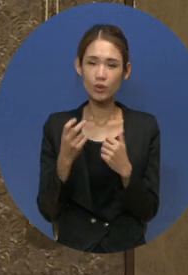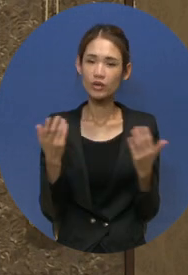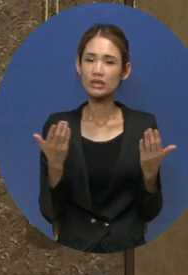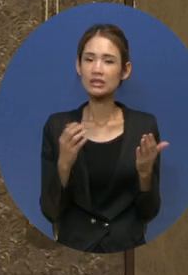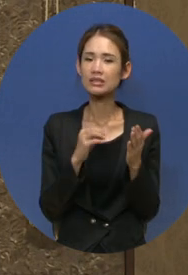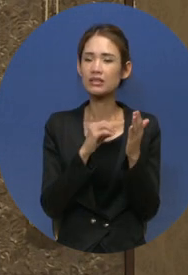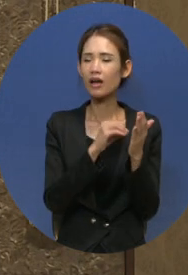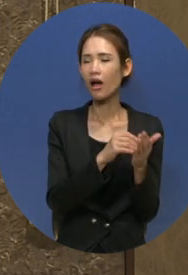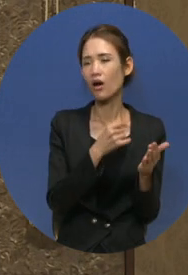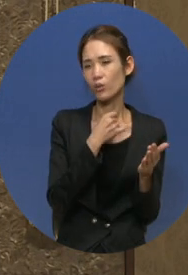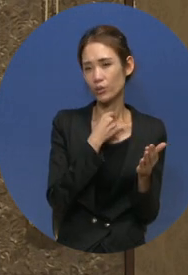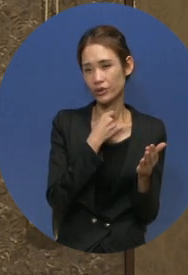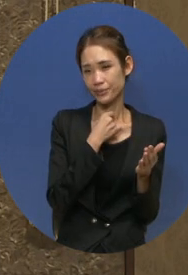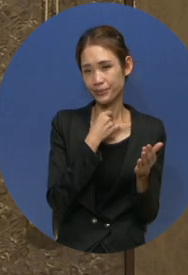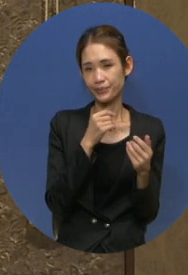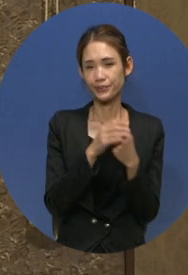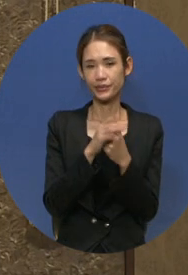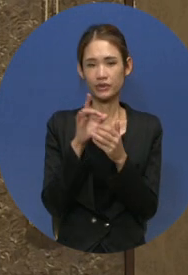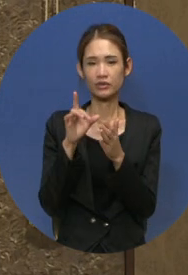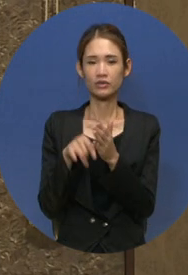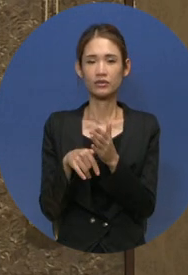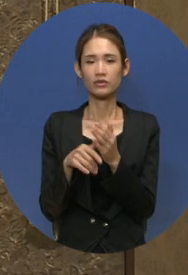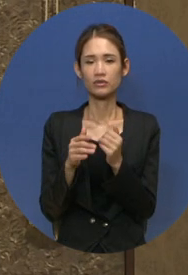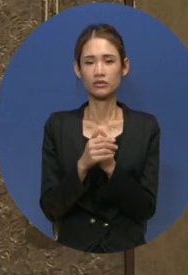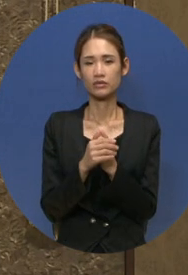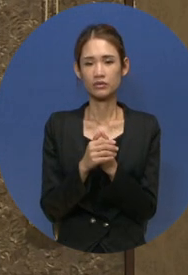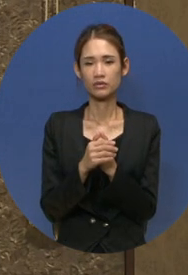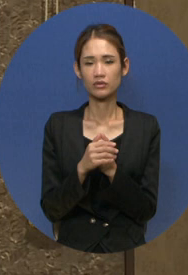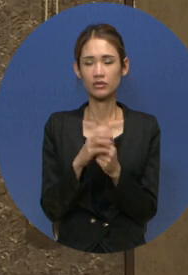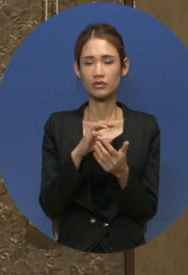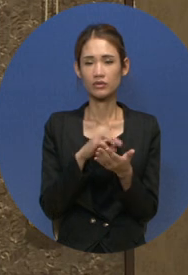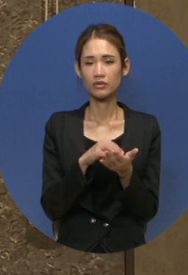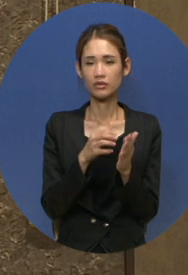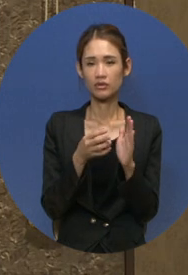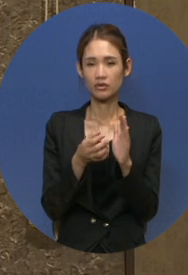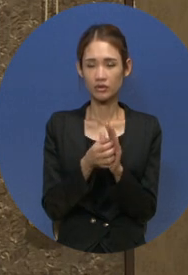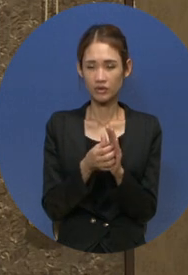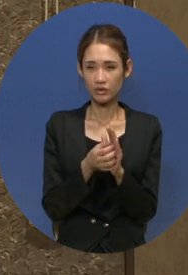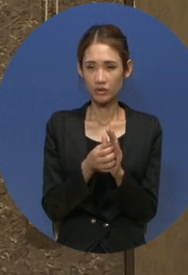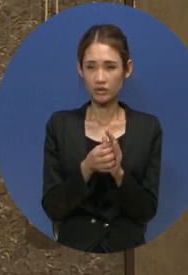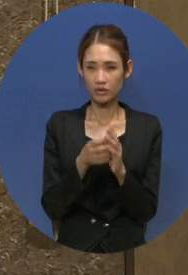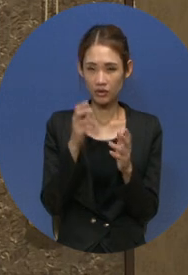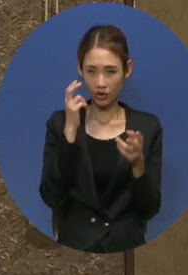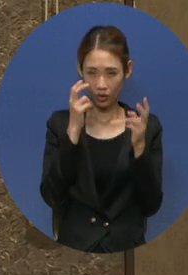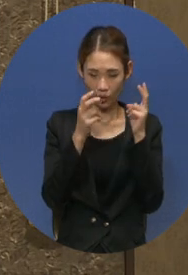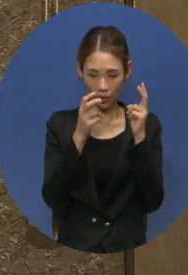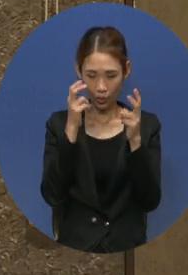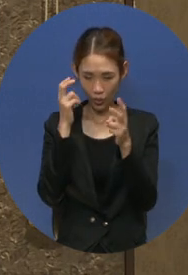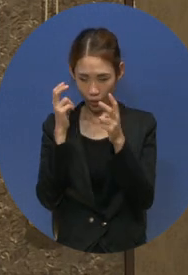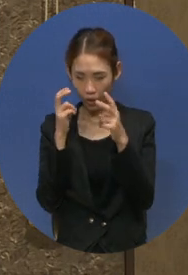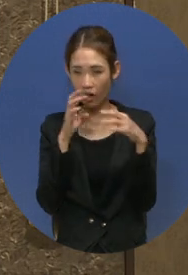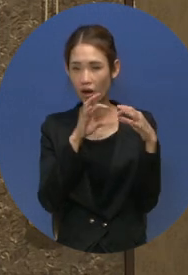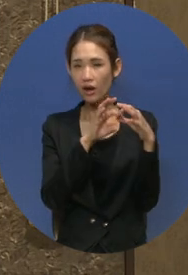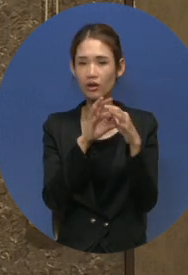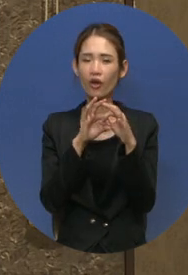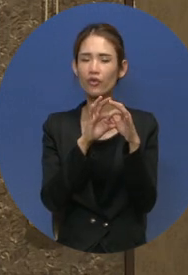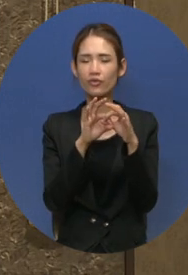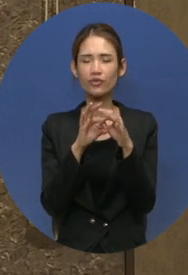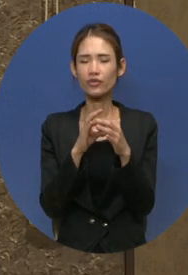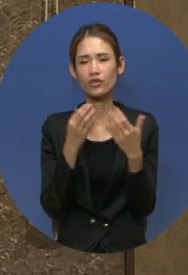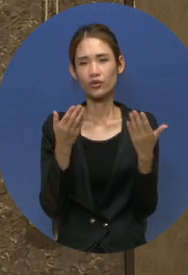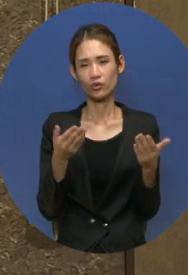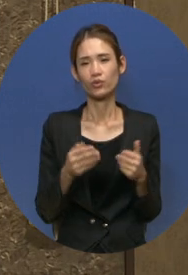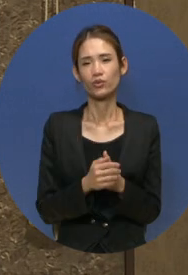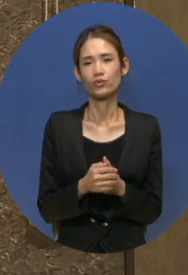분들의 또 이제 일을 하고 싶을 때, 네. 그런 분들을 이제 이렇게 적절한 업체하고 연결해 주는